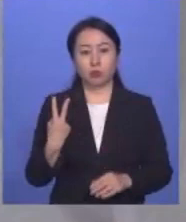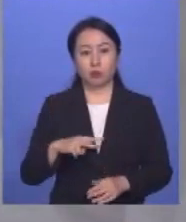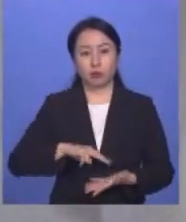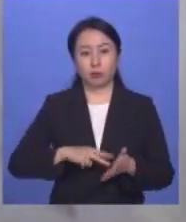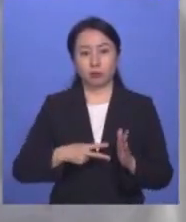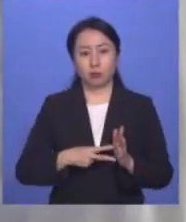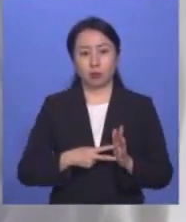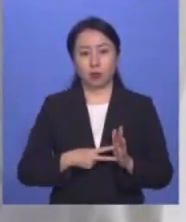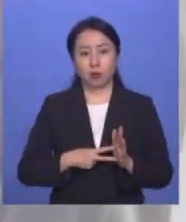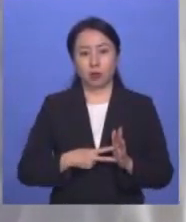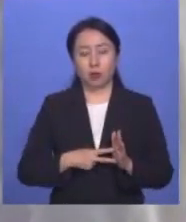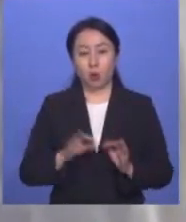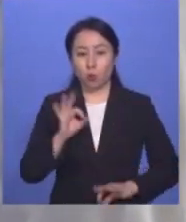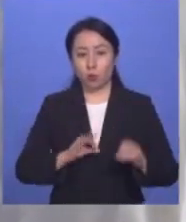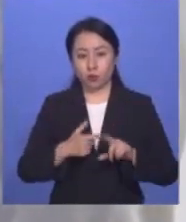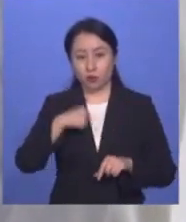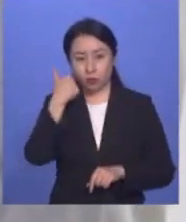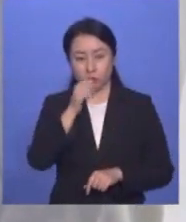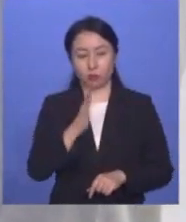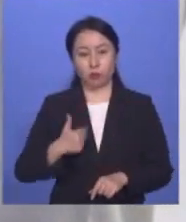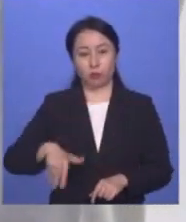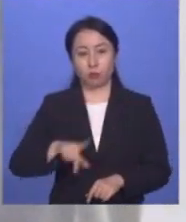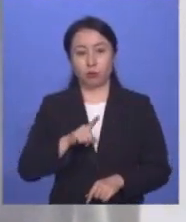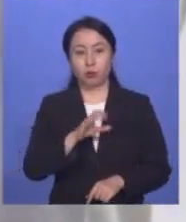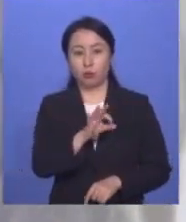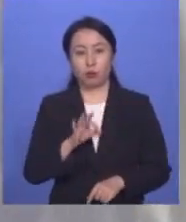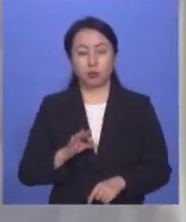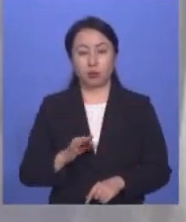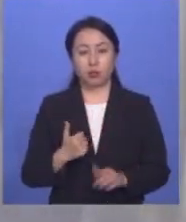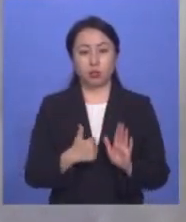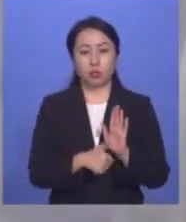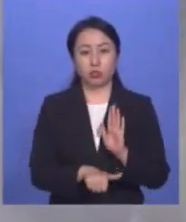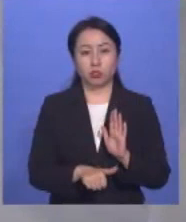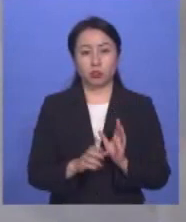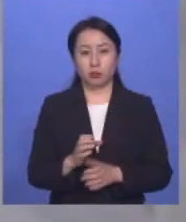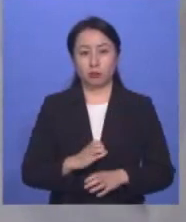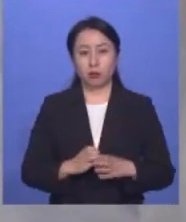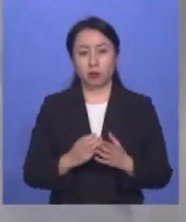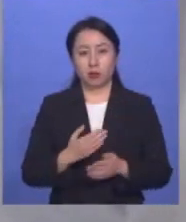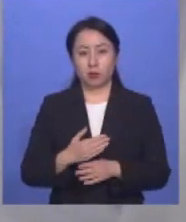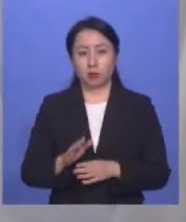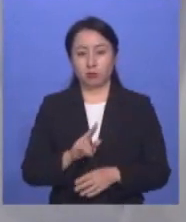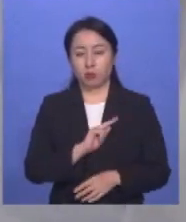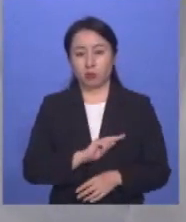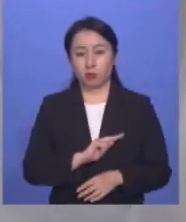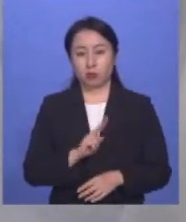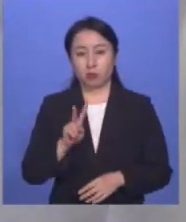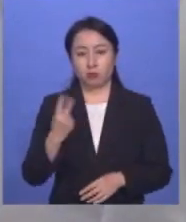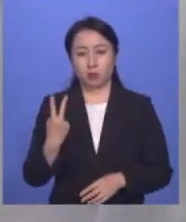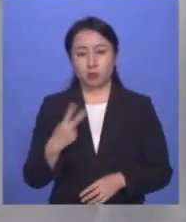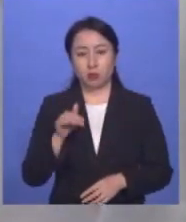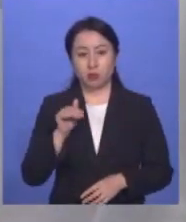планируем к осени этого года, мы выйдем на полную 100% мощность. 60 человек численность работников, 220